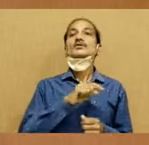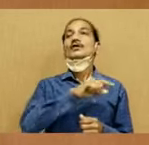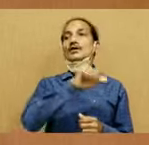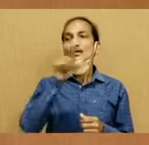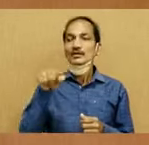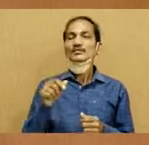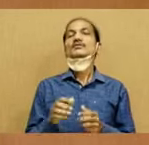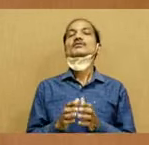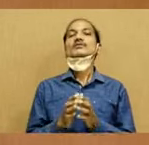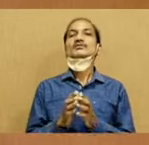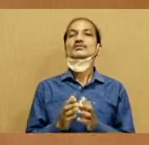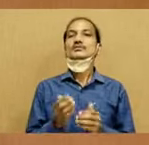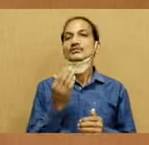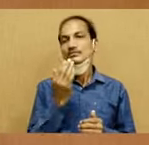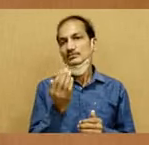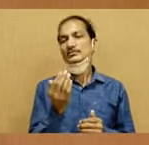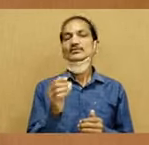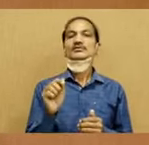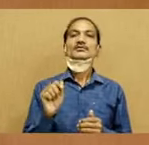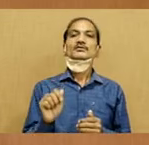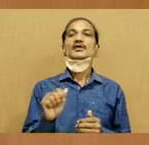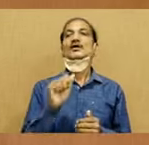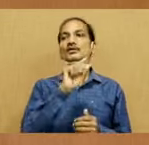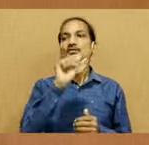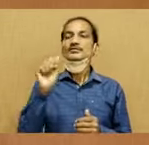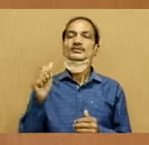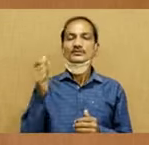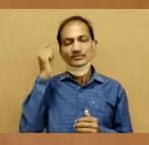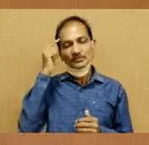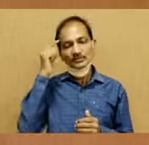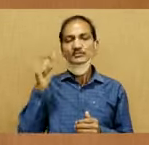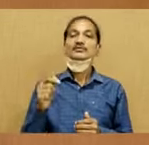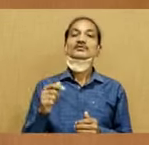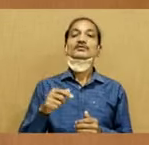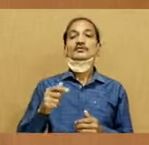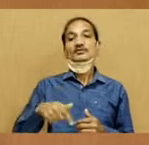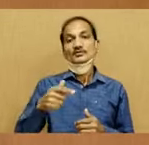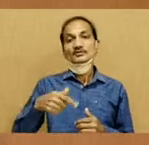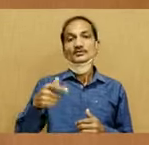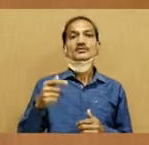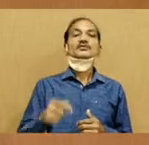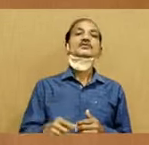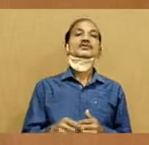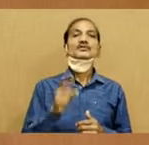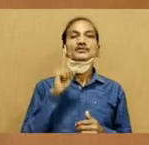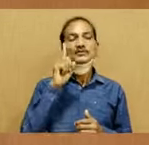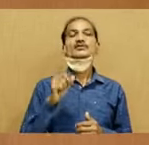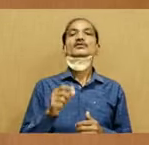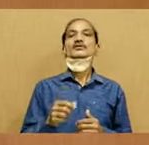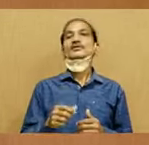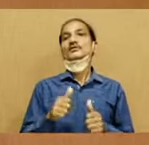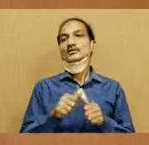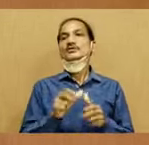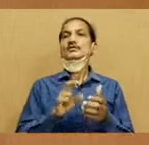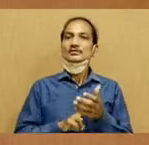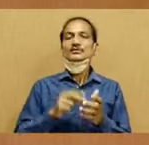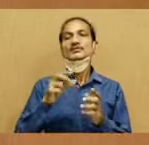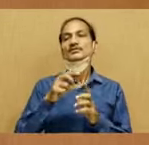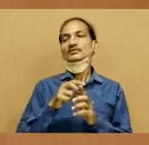जानी सबुदिन INPR डिपार्टमेंट ए कार्यक्रम आपण आयोजन